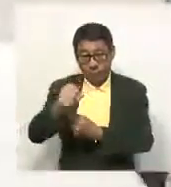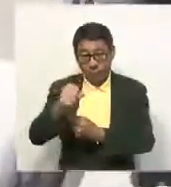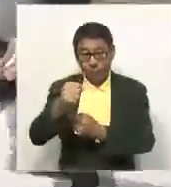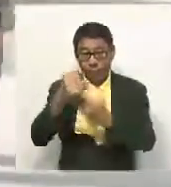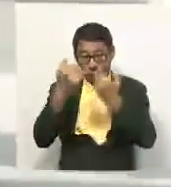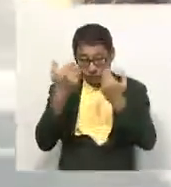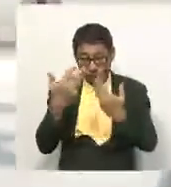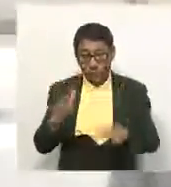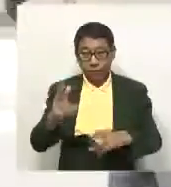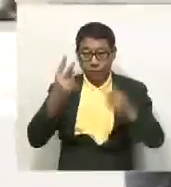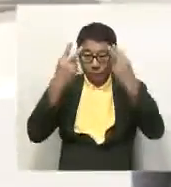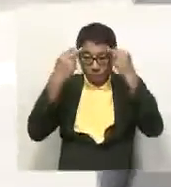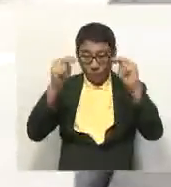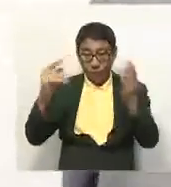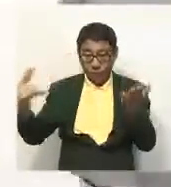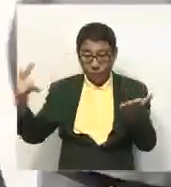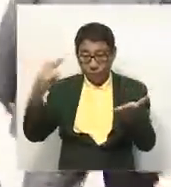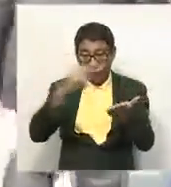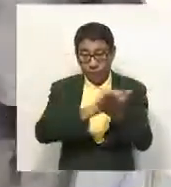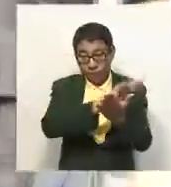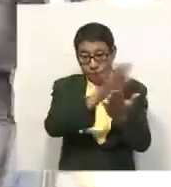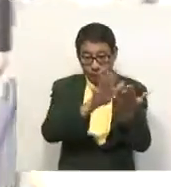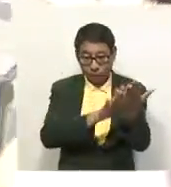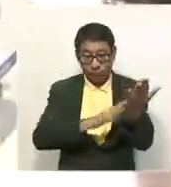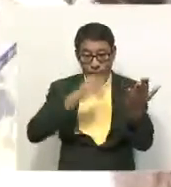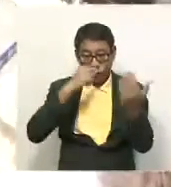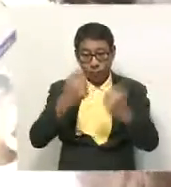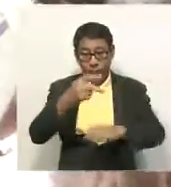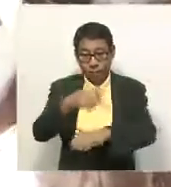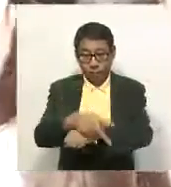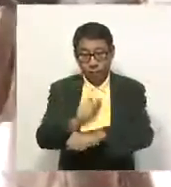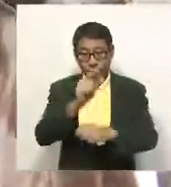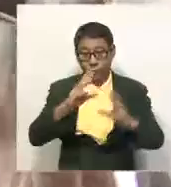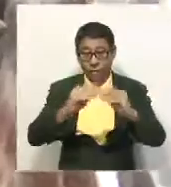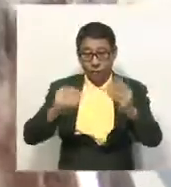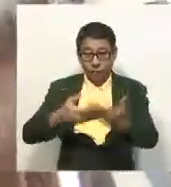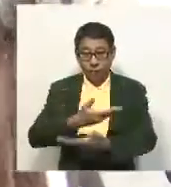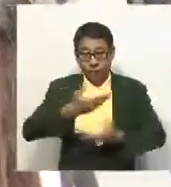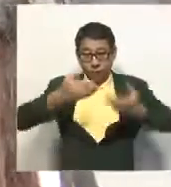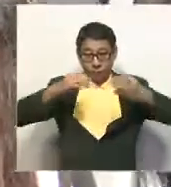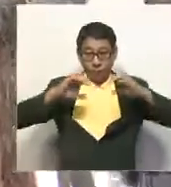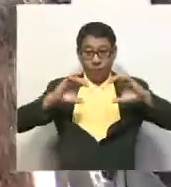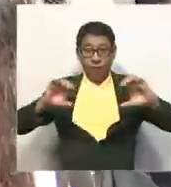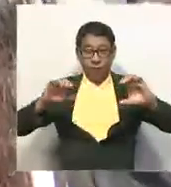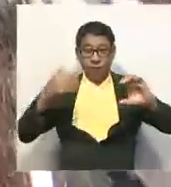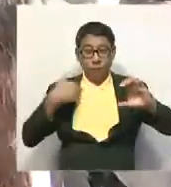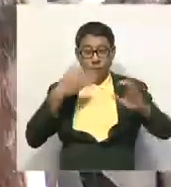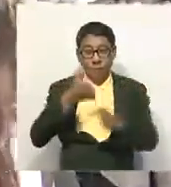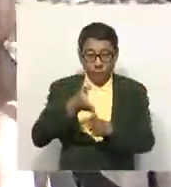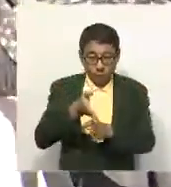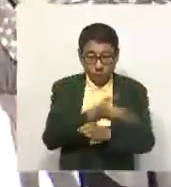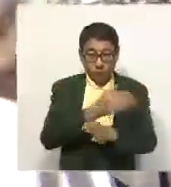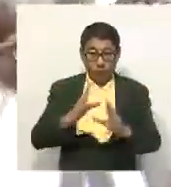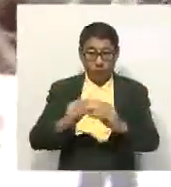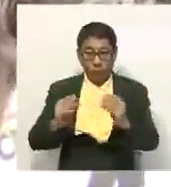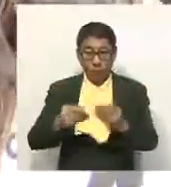ครับท่านนายกนะครับก็เดินทางเข้าทำเนียบรัฐบาลเป็นประธานการประชุมคณะรัฐมนตรีโดยก่อนการ